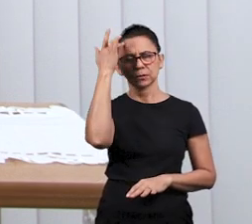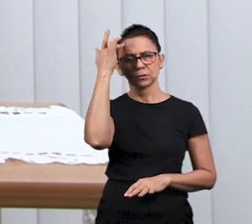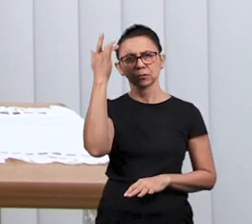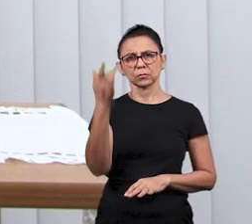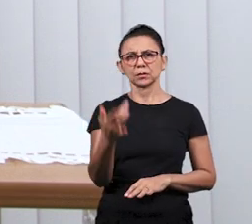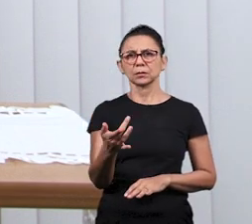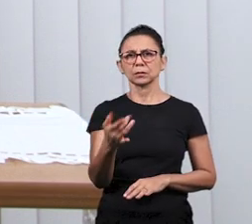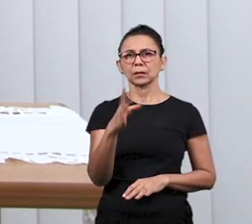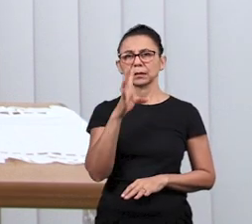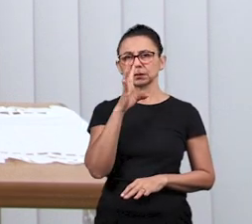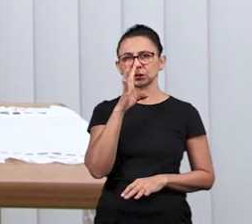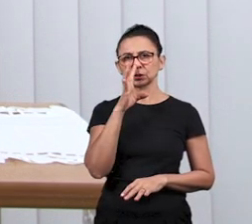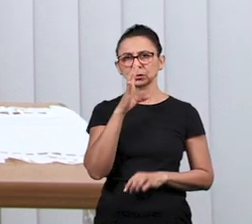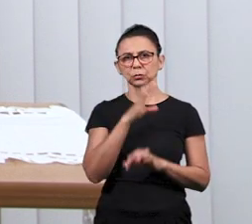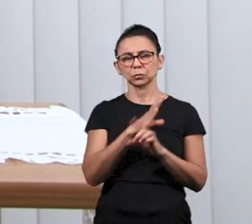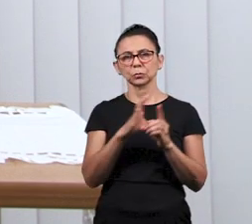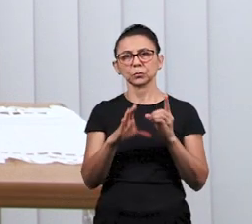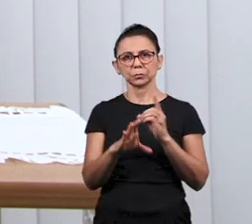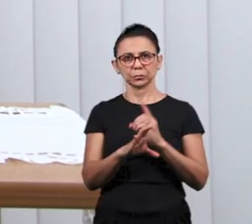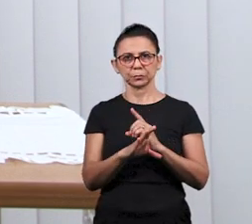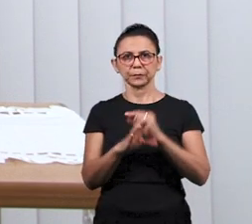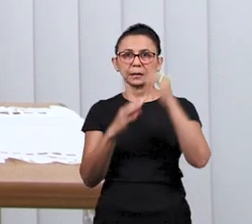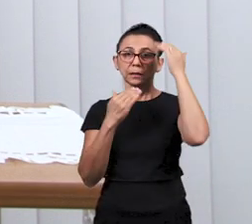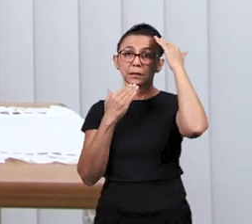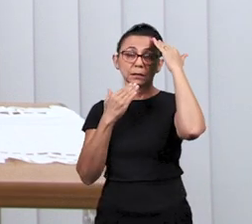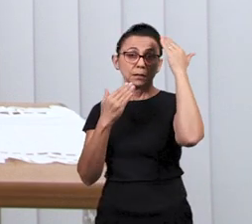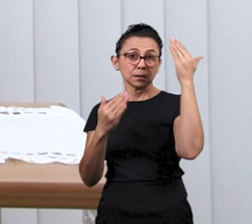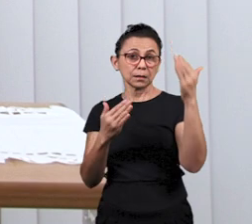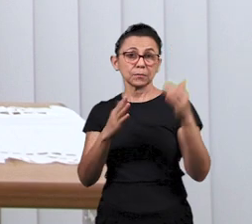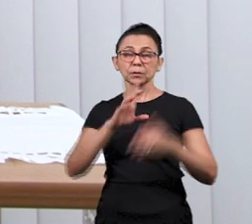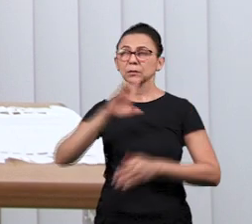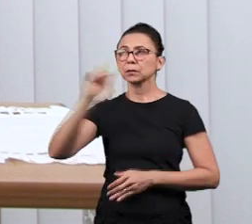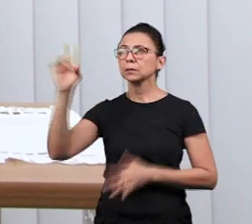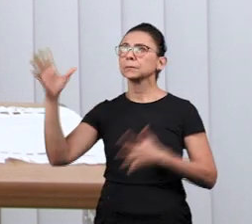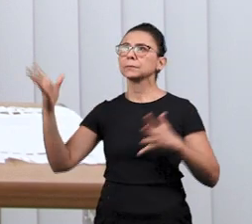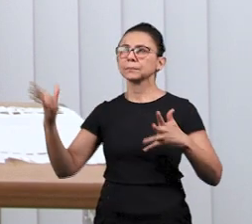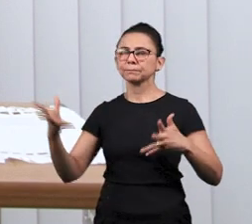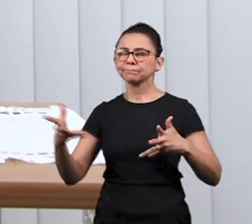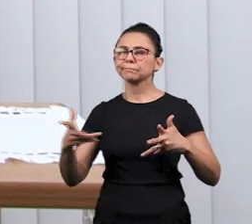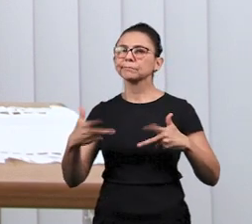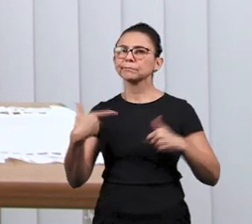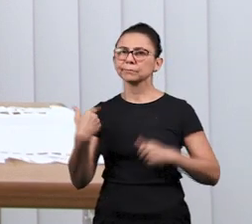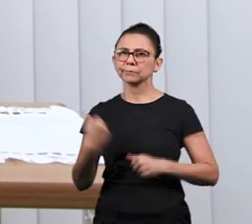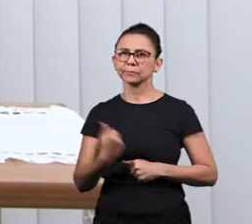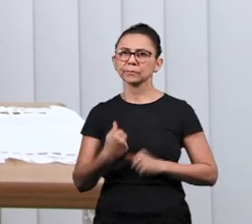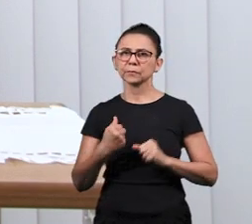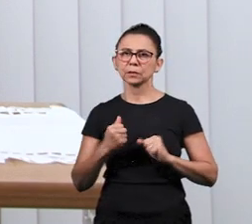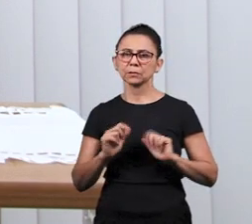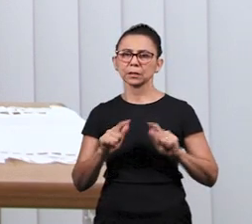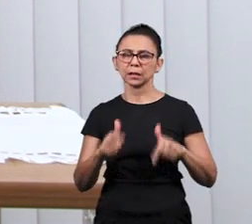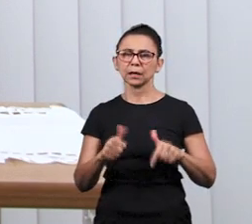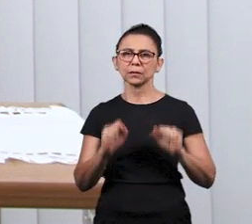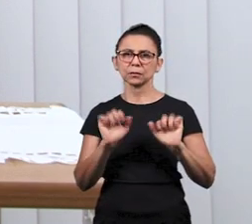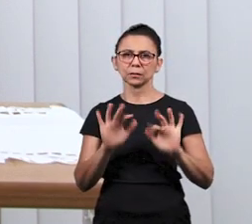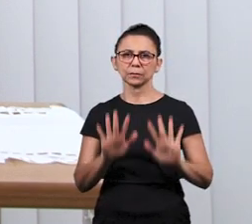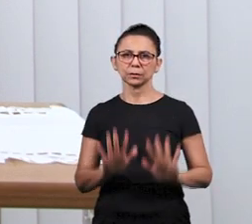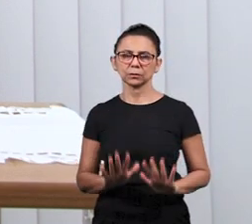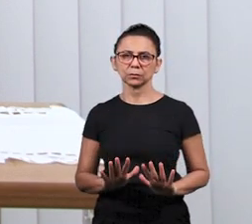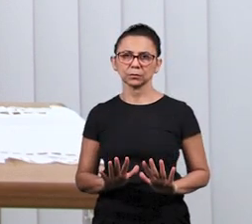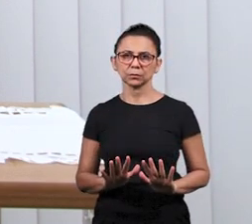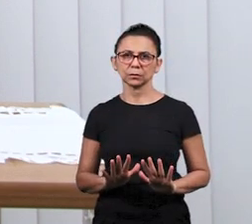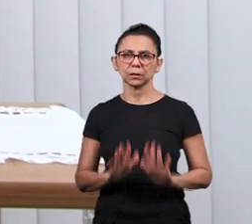за всех тех, кто участвует в этом богослужении. Мы славим Тебя, потому что Ты Бог чудный,